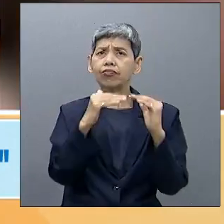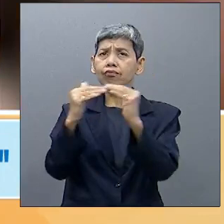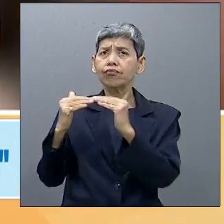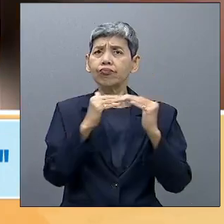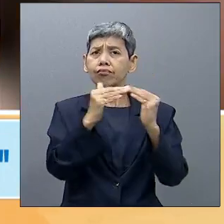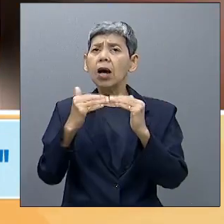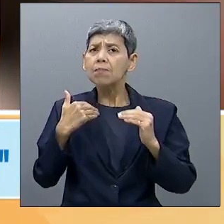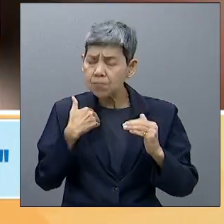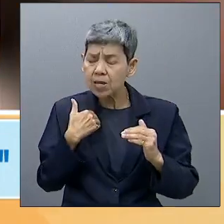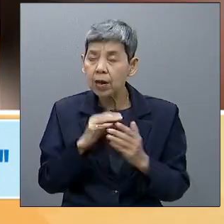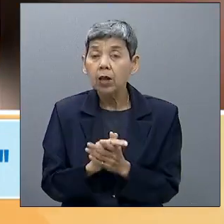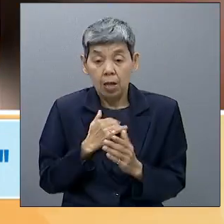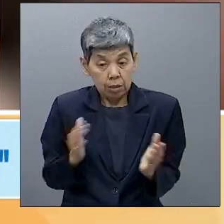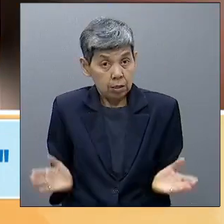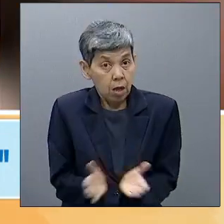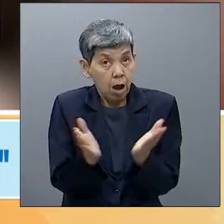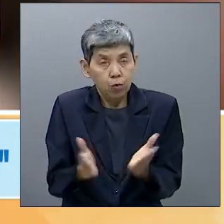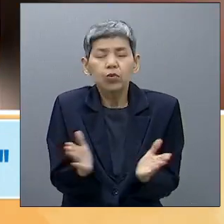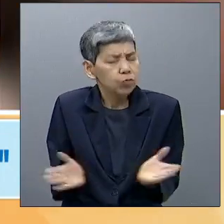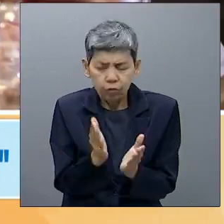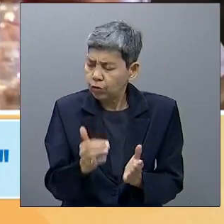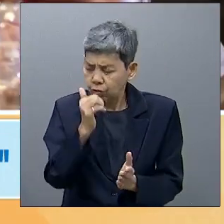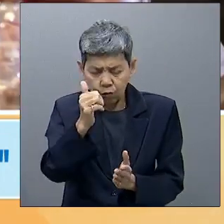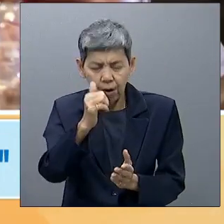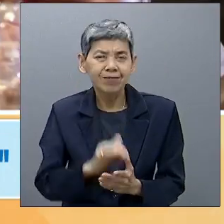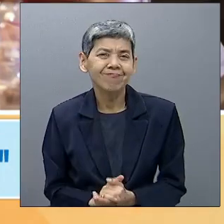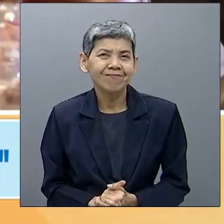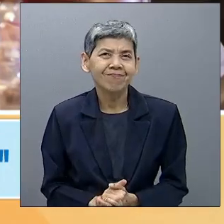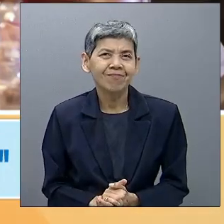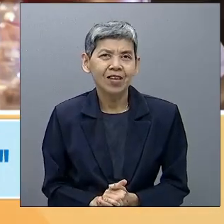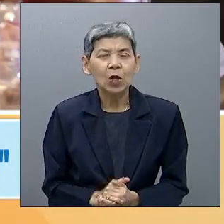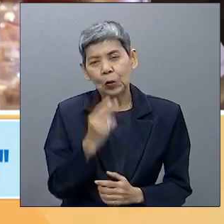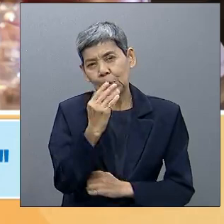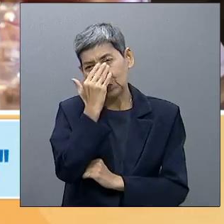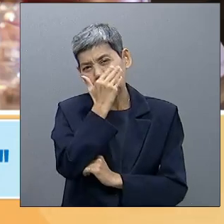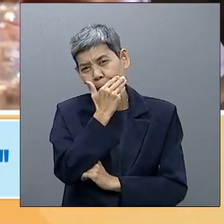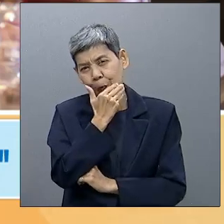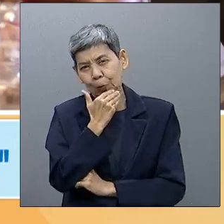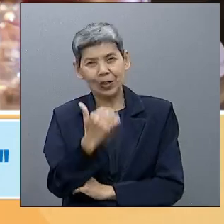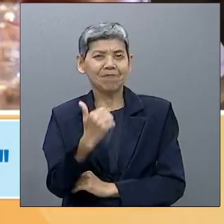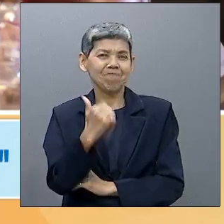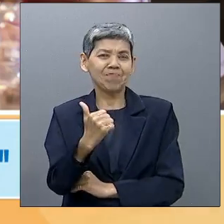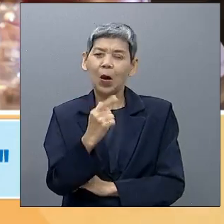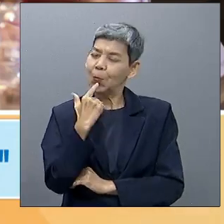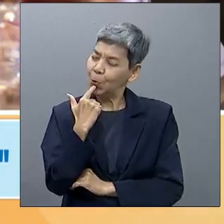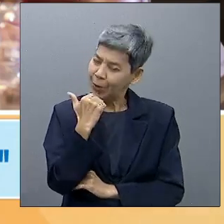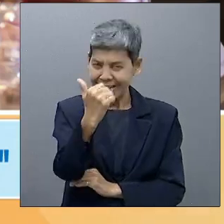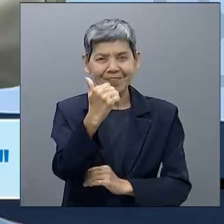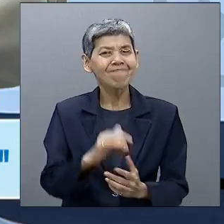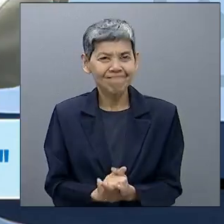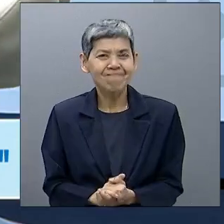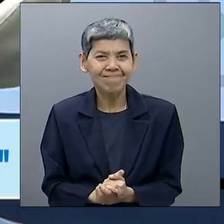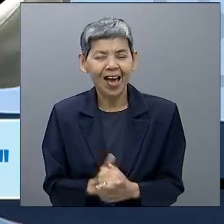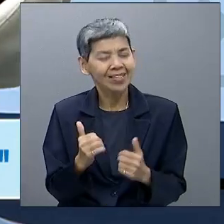เวทีของเขาถ้าสนับสนุนอะไรได้ช่วยกันเถอะ ค่ะต้องบอกว่าสวยงามครบถ้วนมากๆเลยวันนี้ขอบคุณพี่หนุ่มมากๆเลยนะคะ